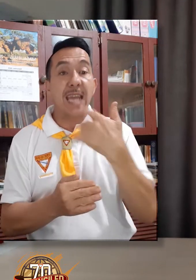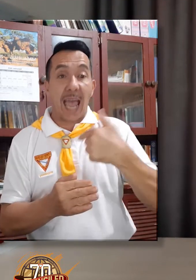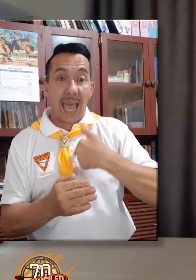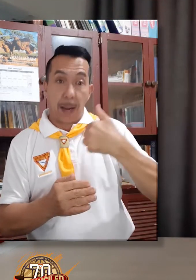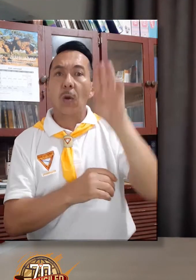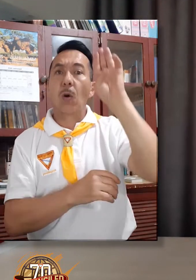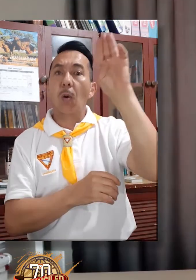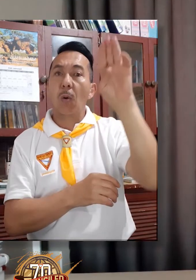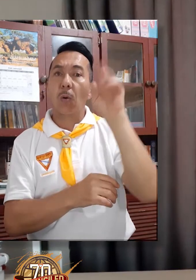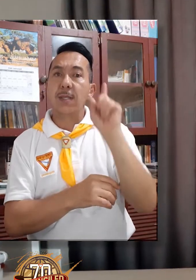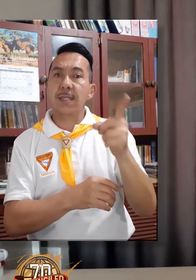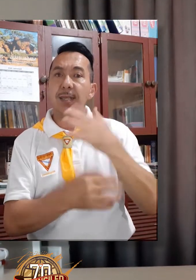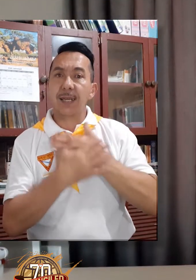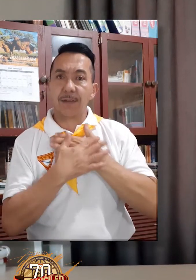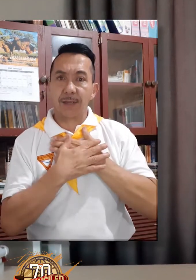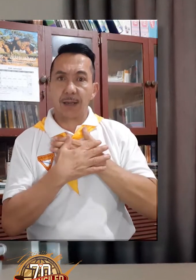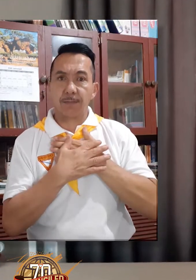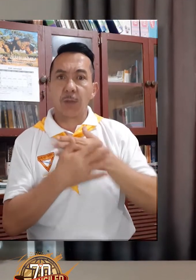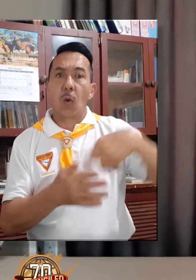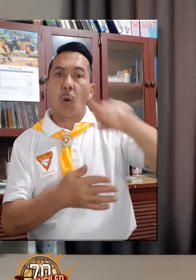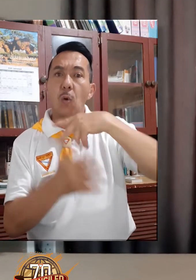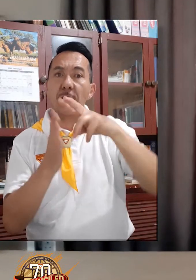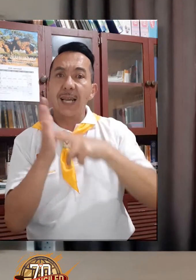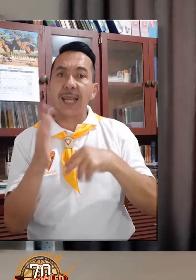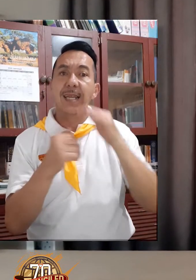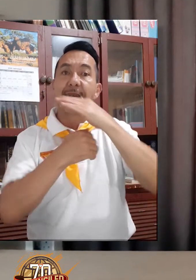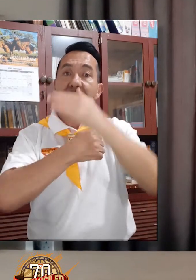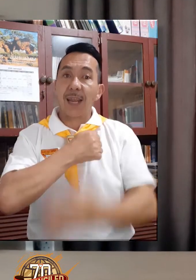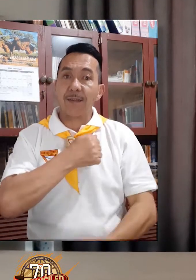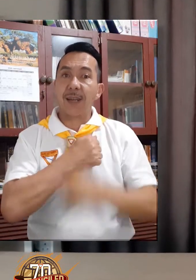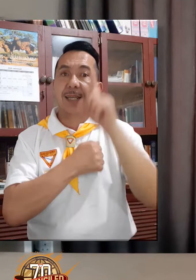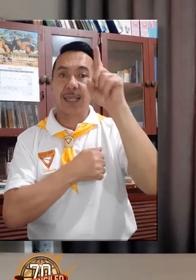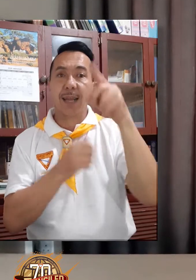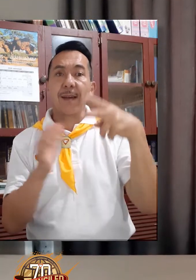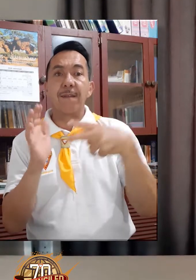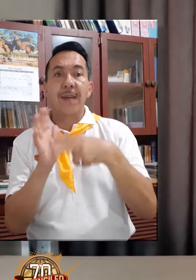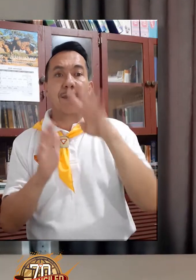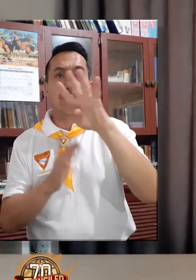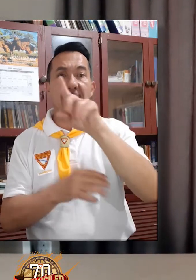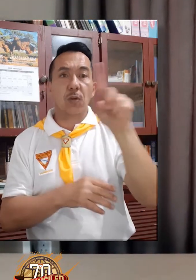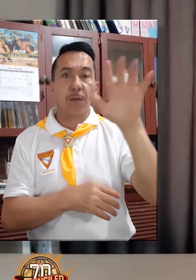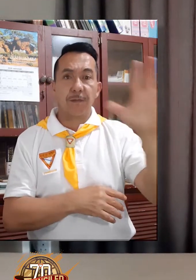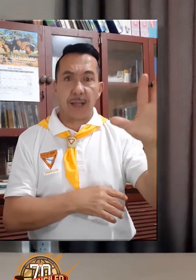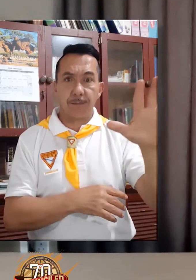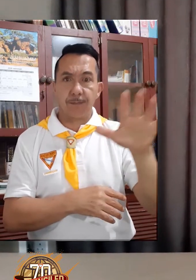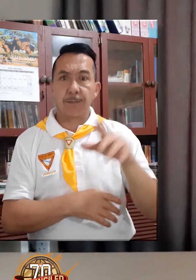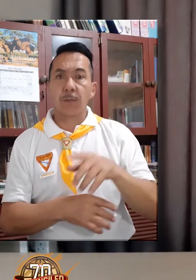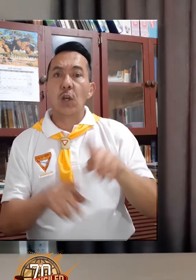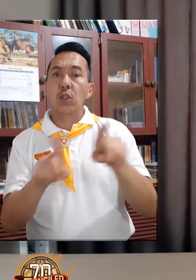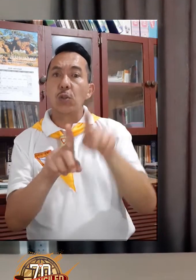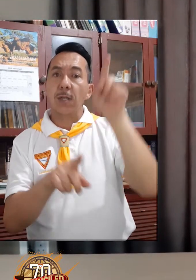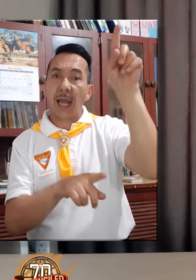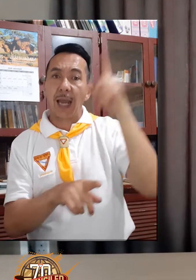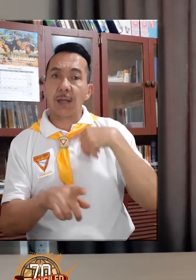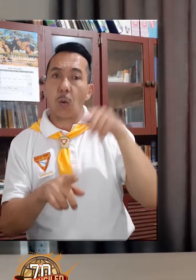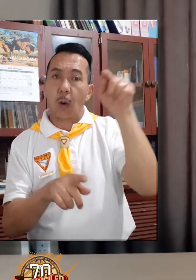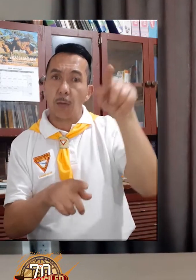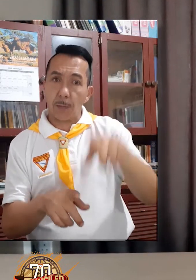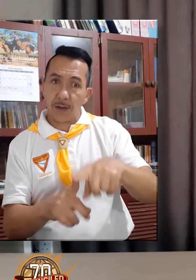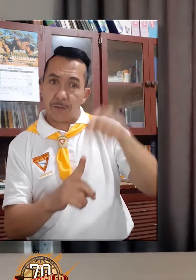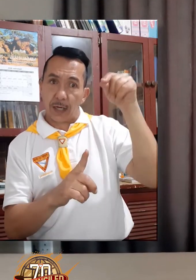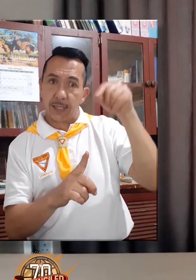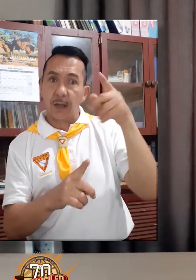wil ontferm. God is liefde. Ons lees in Efesiërs 1 vers 4 en 5. Soos hy ons in